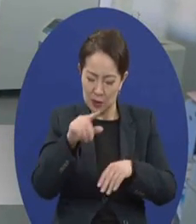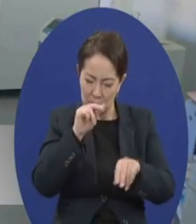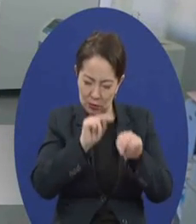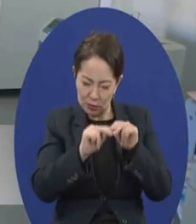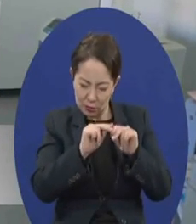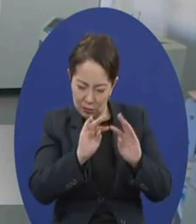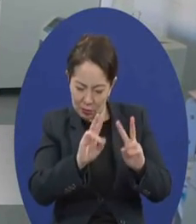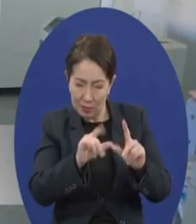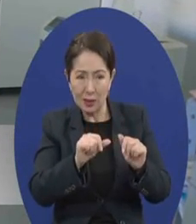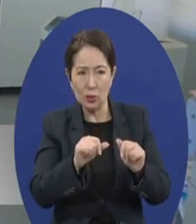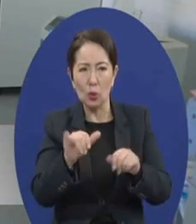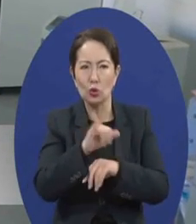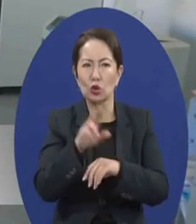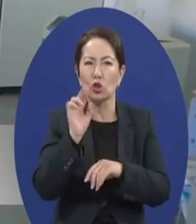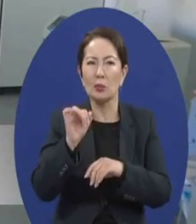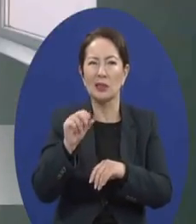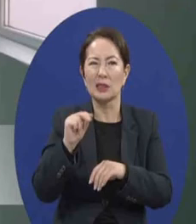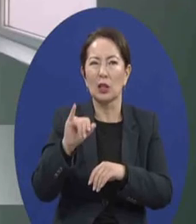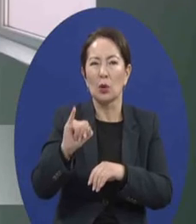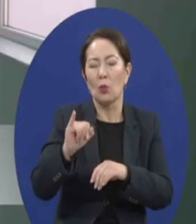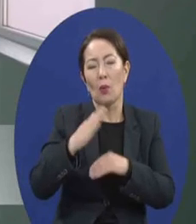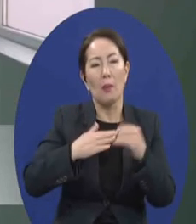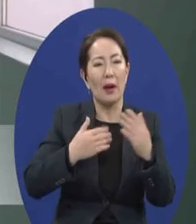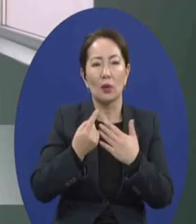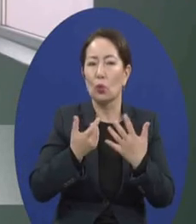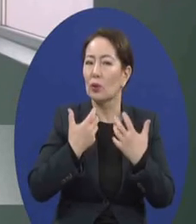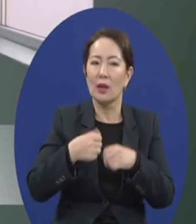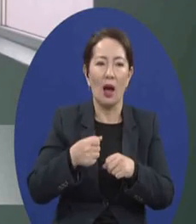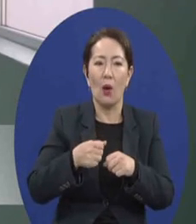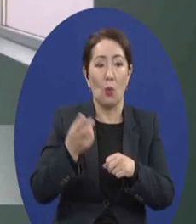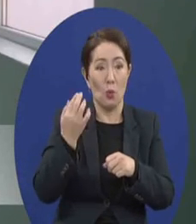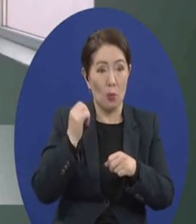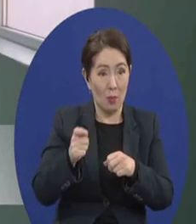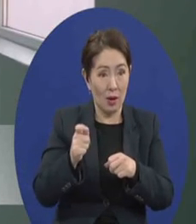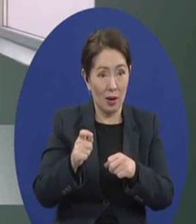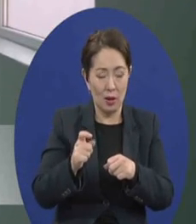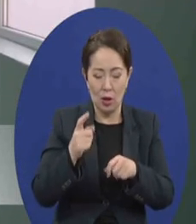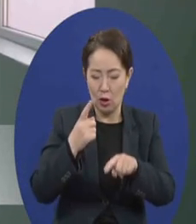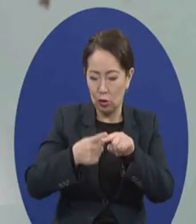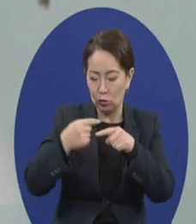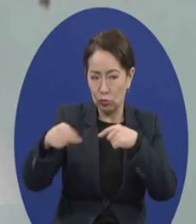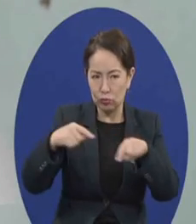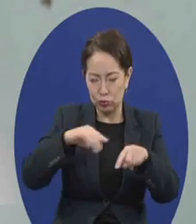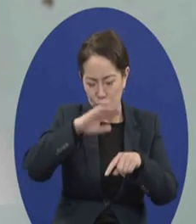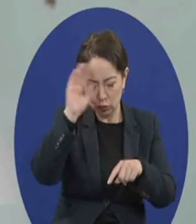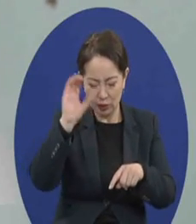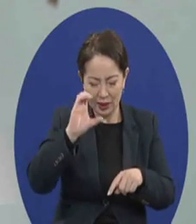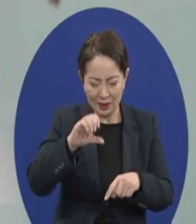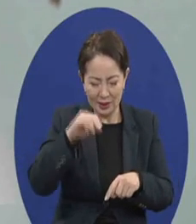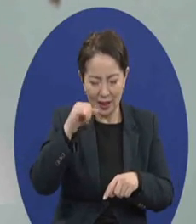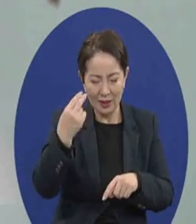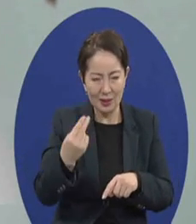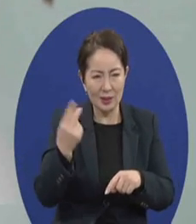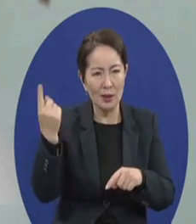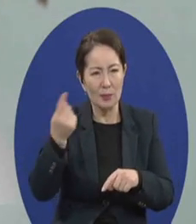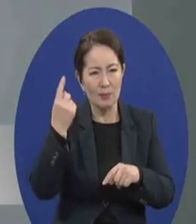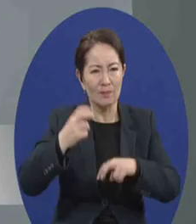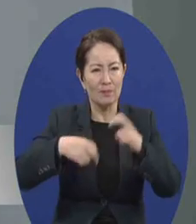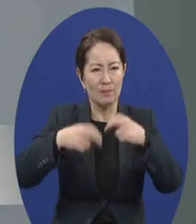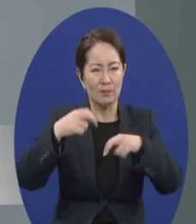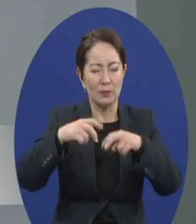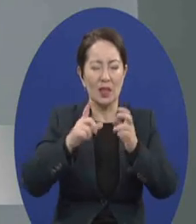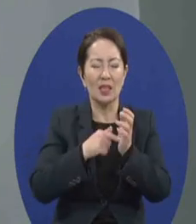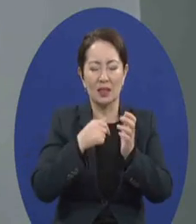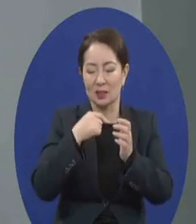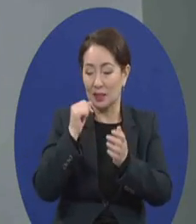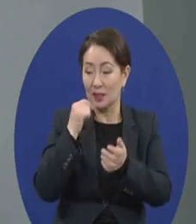хяналтыг сайжруулах улсын комисс чанаргүй барилга хүлээж авахгүй байх. Нөгөө талаас орон нутагт нэн даруй дулааны цахилгаан станц барих шаардлагатай